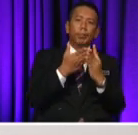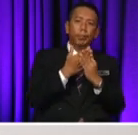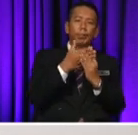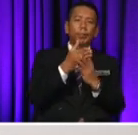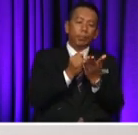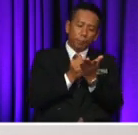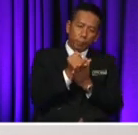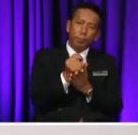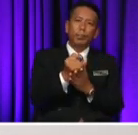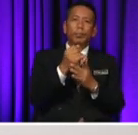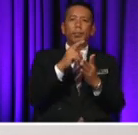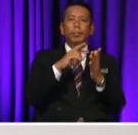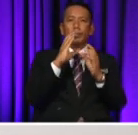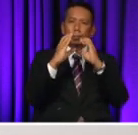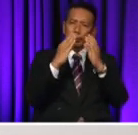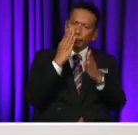benar